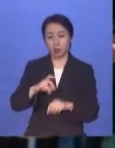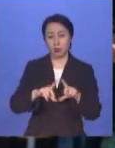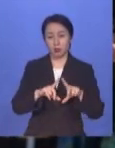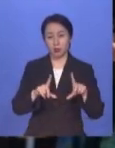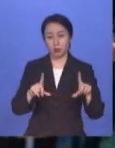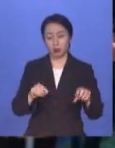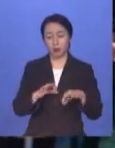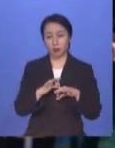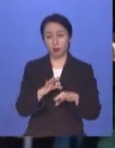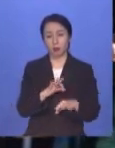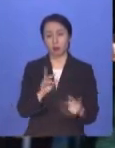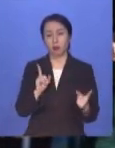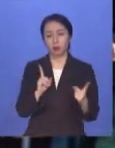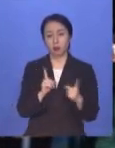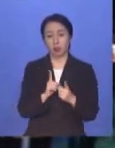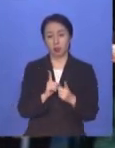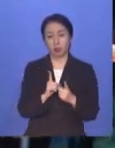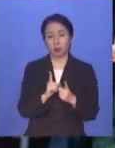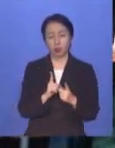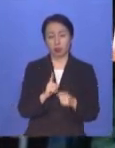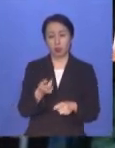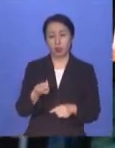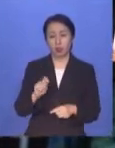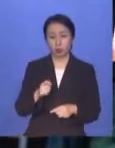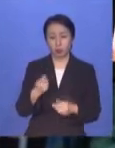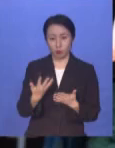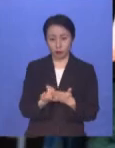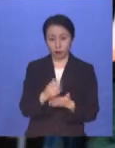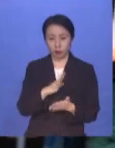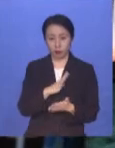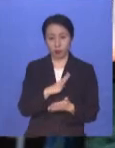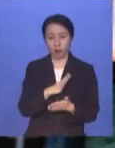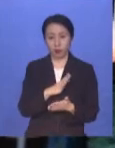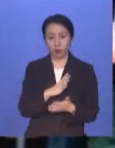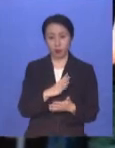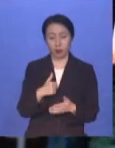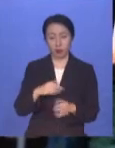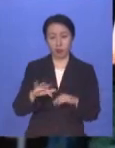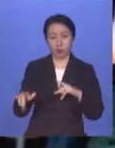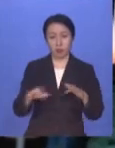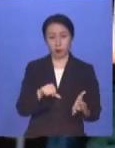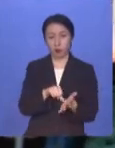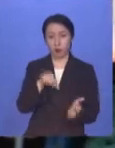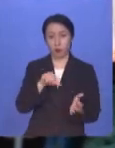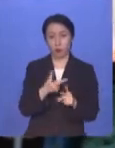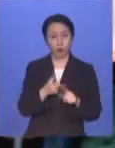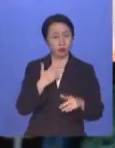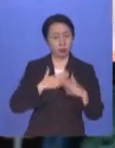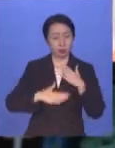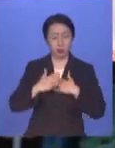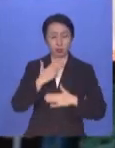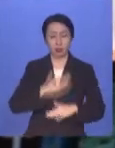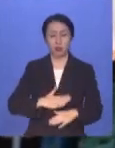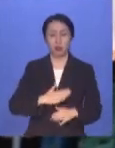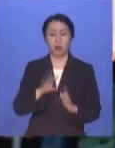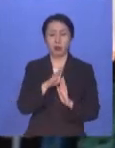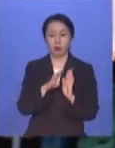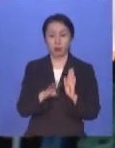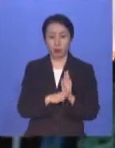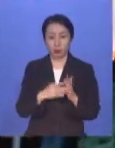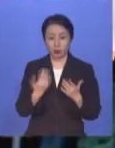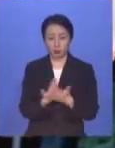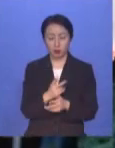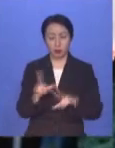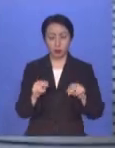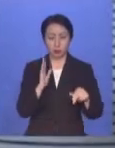тобына жататын, кезегі келген жандарға үй кілттерін табыстауды жөн көрдік. Бұл шараға қатысқаныма қуаныштымын. Баспаналарыңыздан бақ